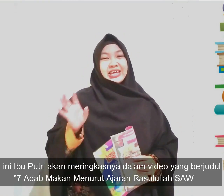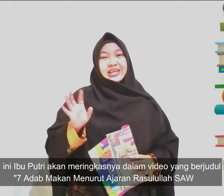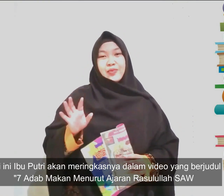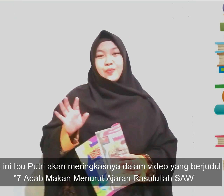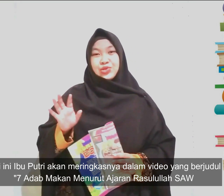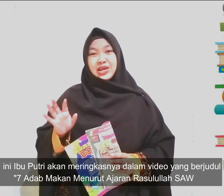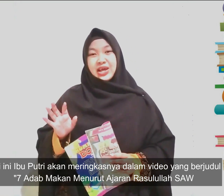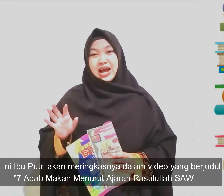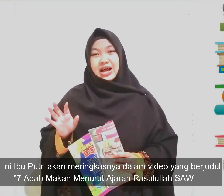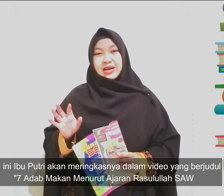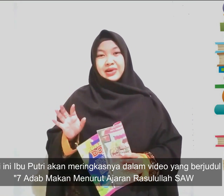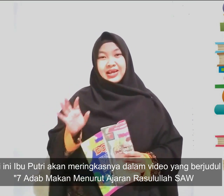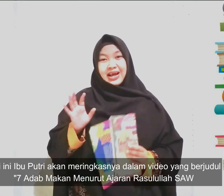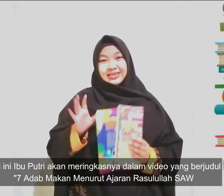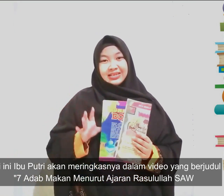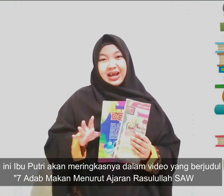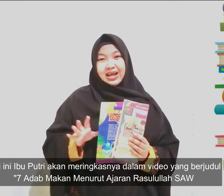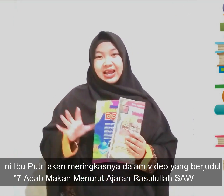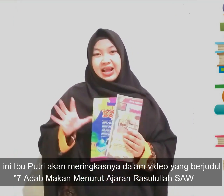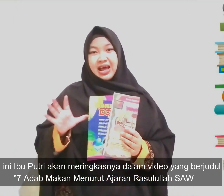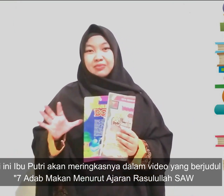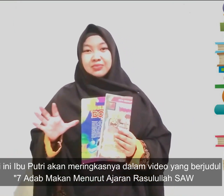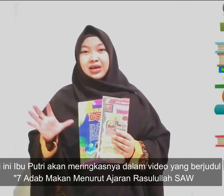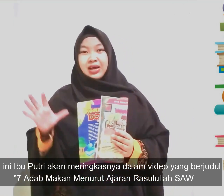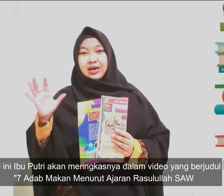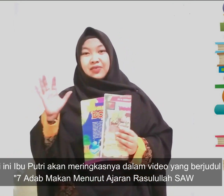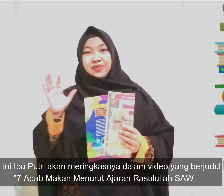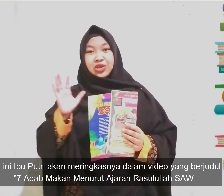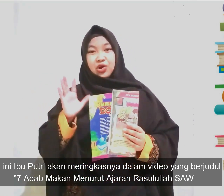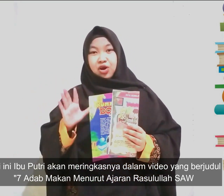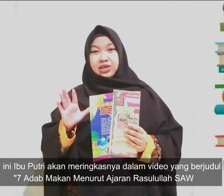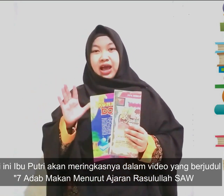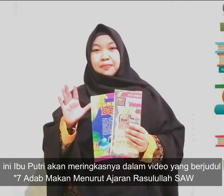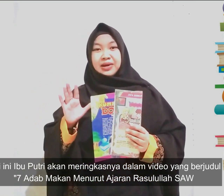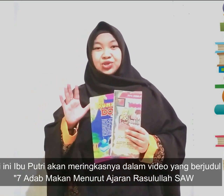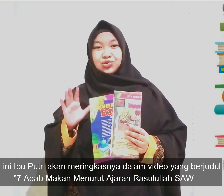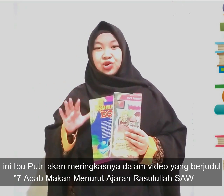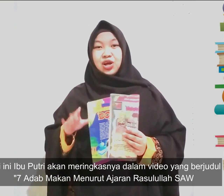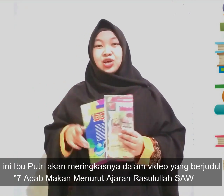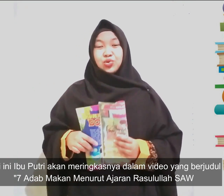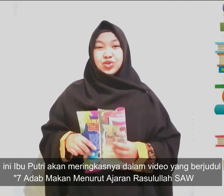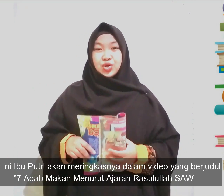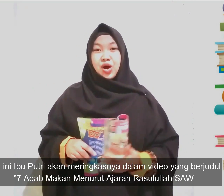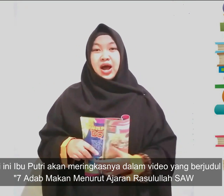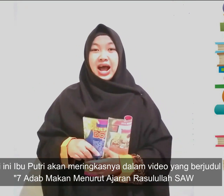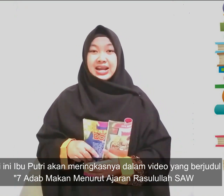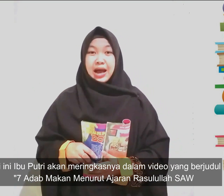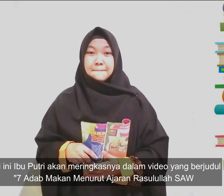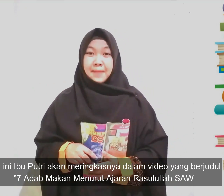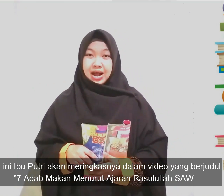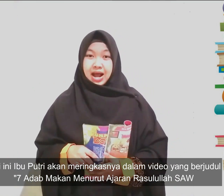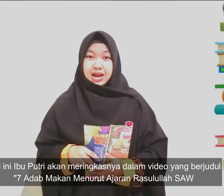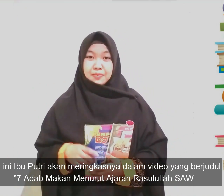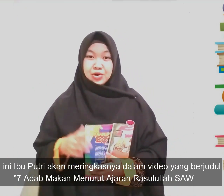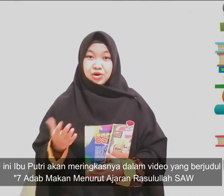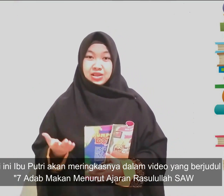Nah, kali ini Ibu Putri akan meringkasnya dalam video yang berjudul 7